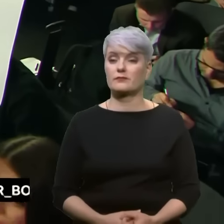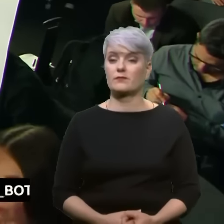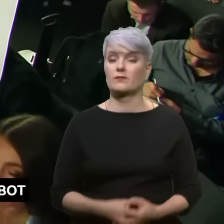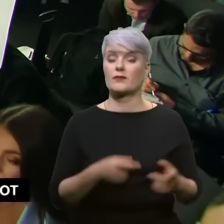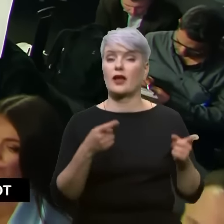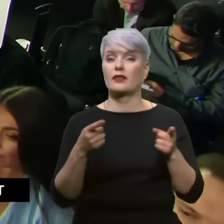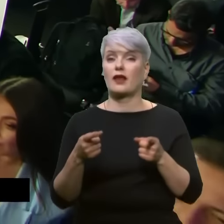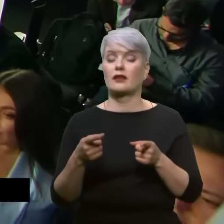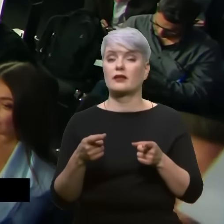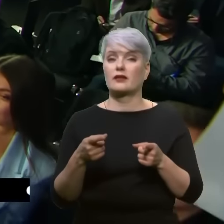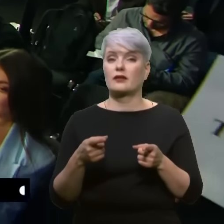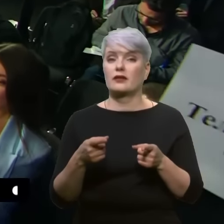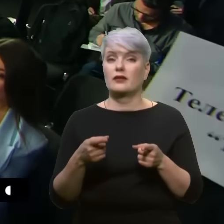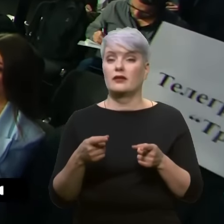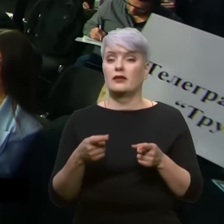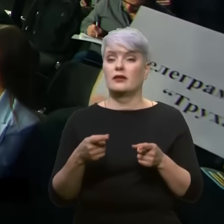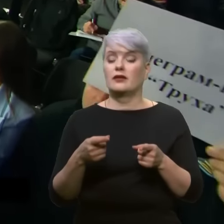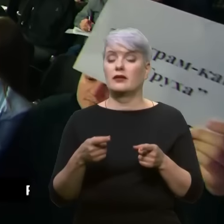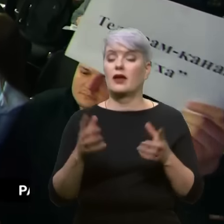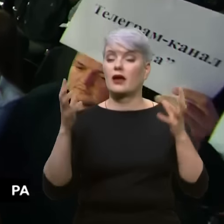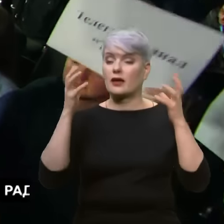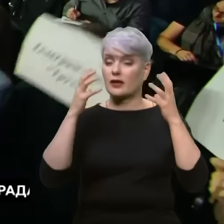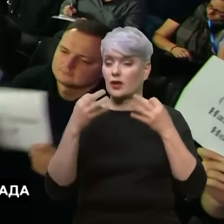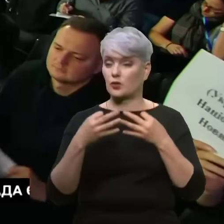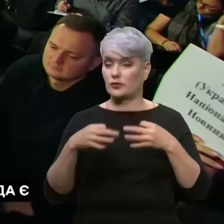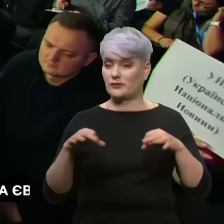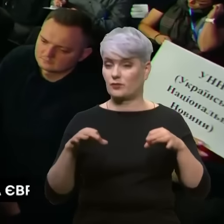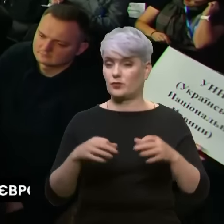Далі, будь ласка, давайте Радіо Свобода.